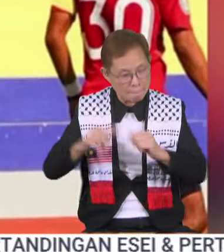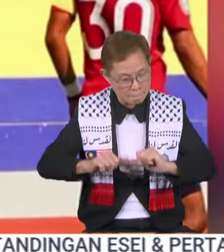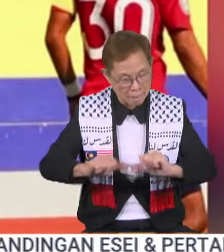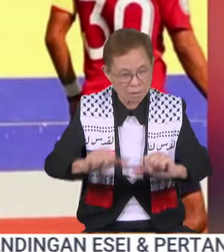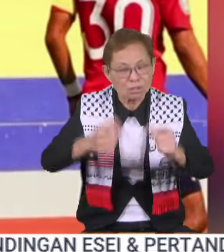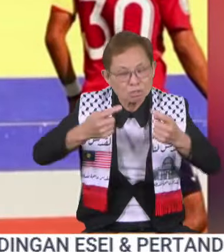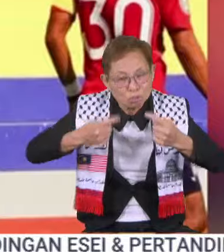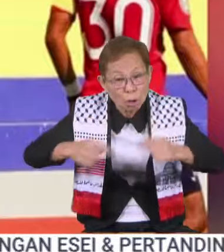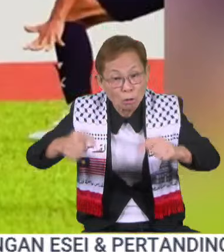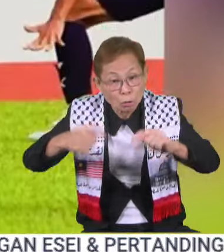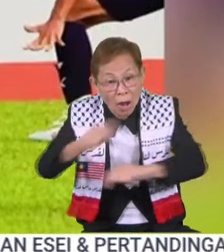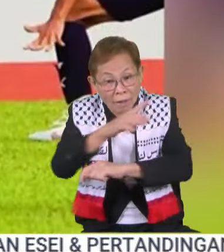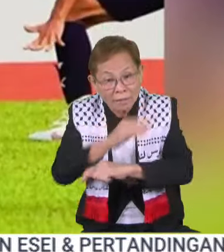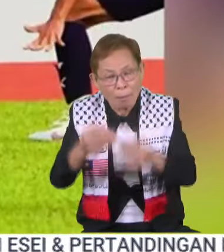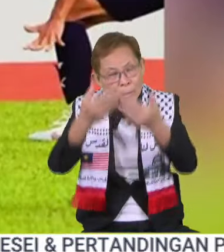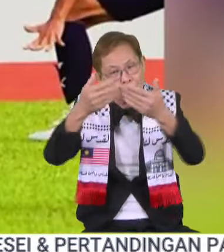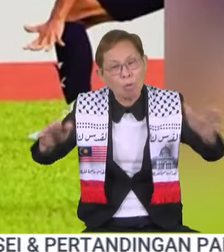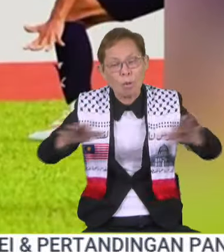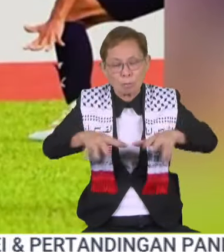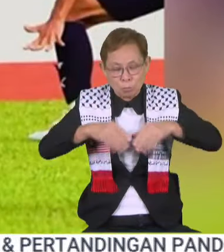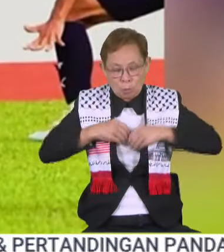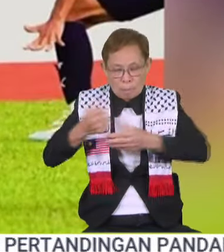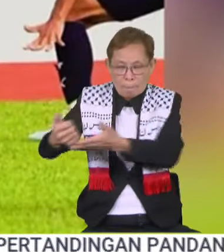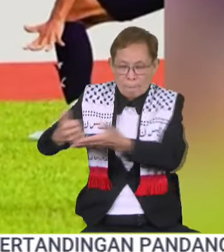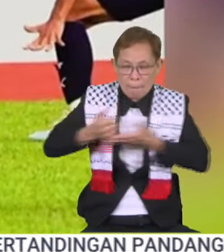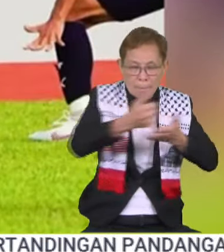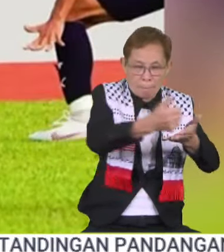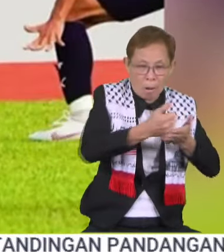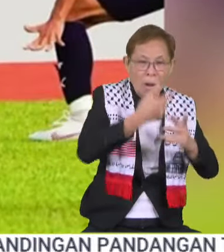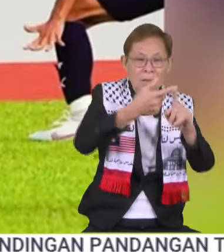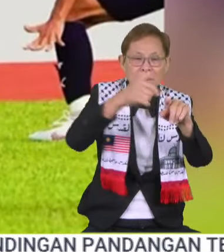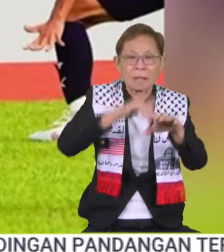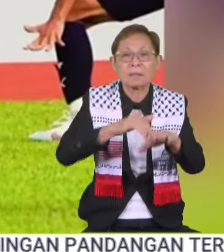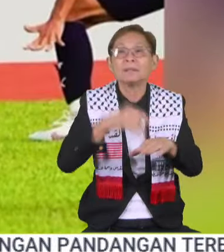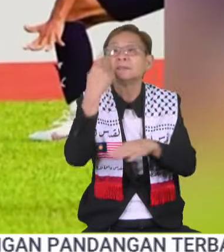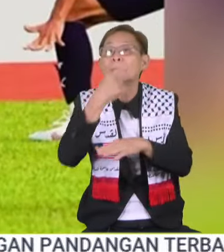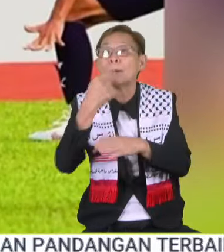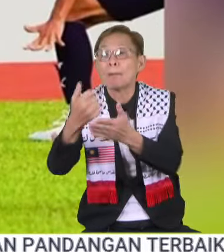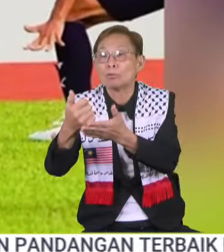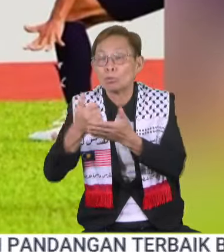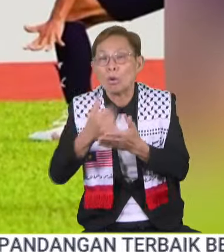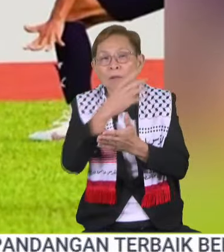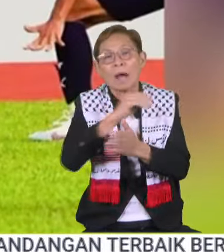lagi berusaha dan terbuka menerima bantuan daripada